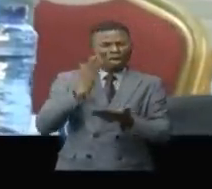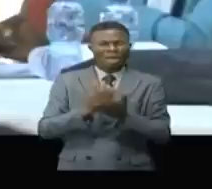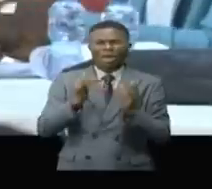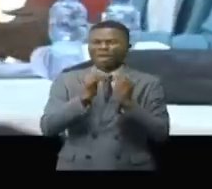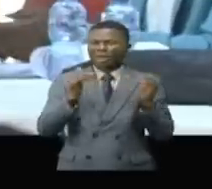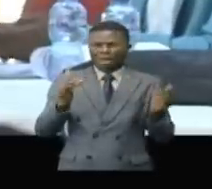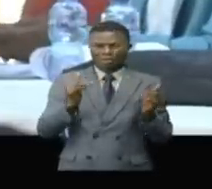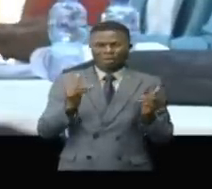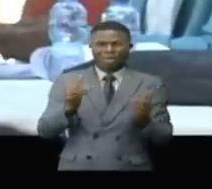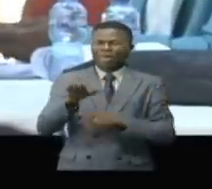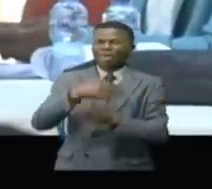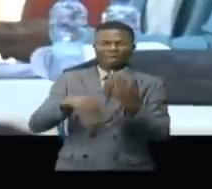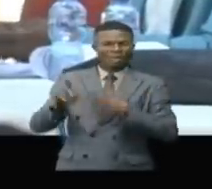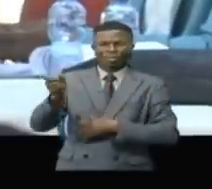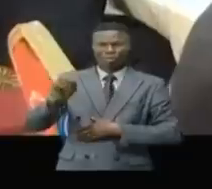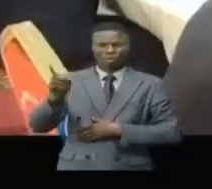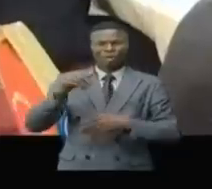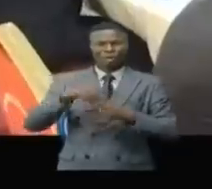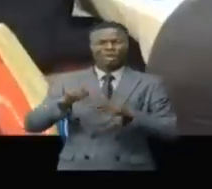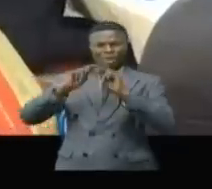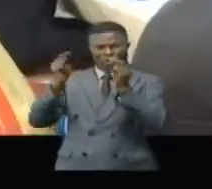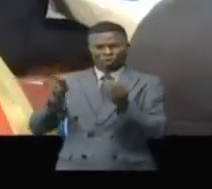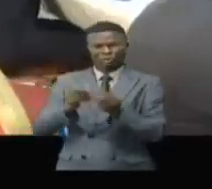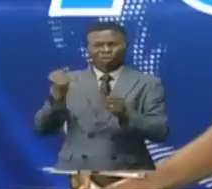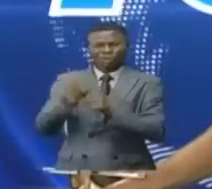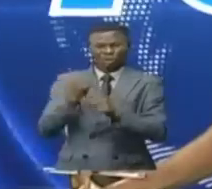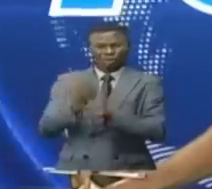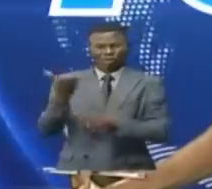qui sèment troubles au sein de la corporation.